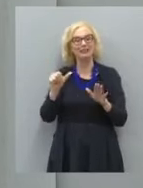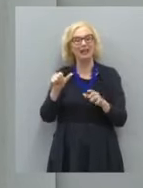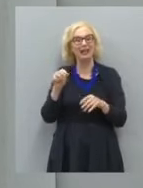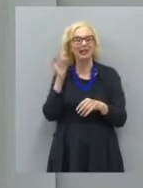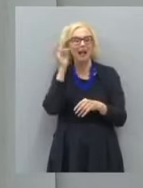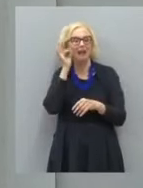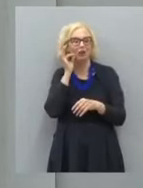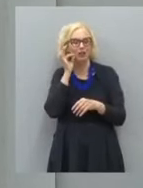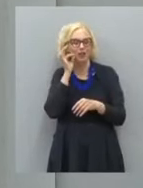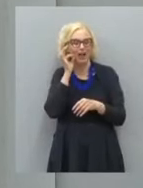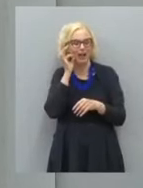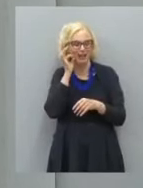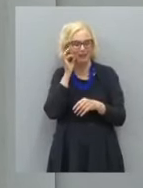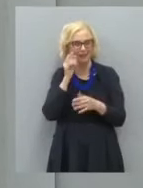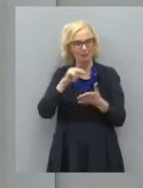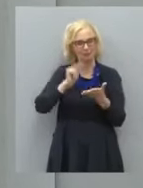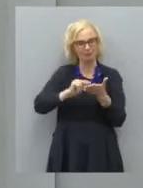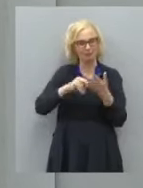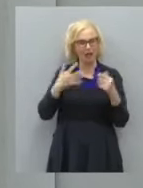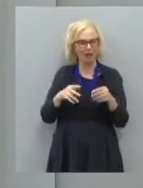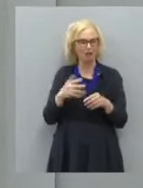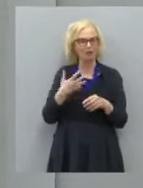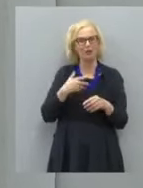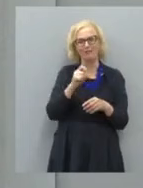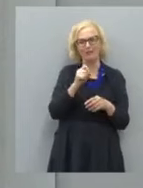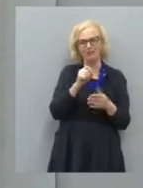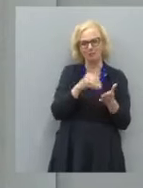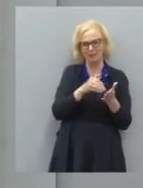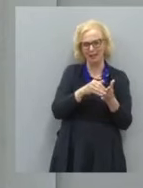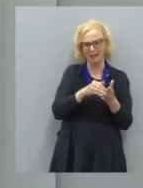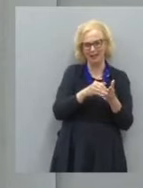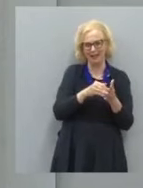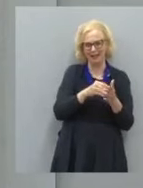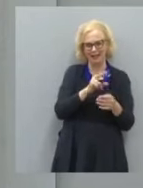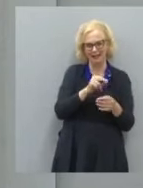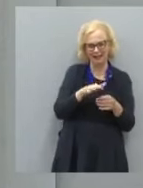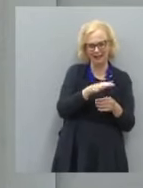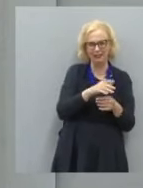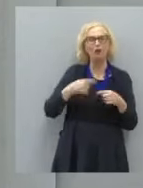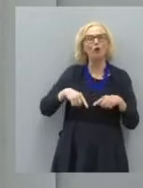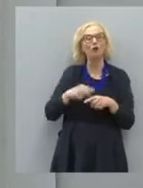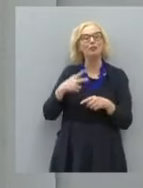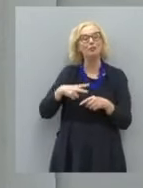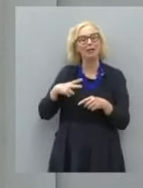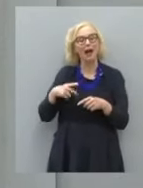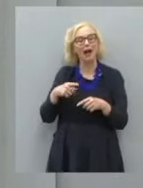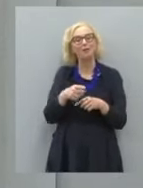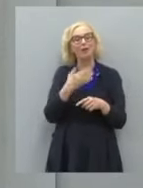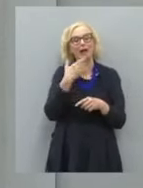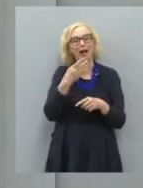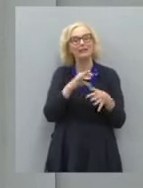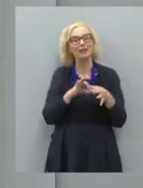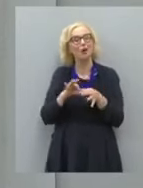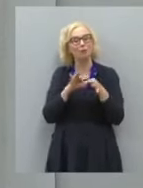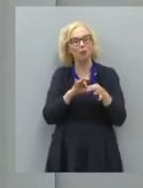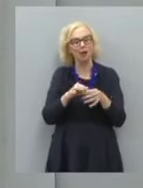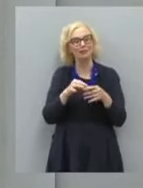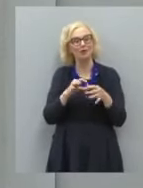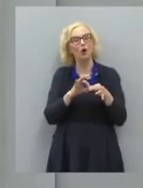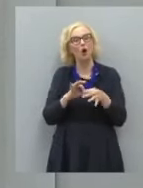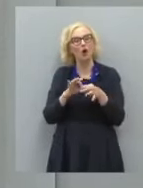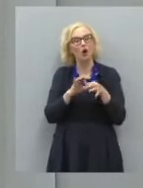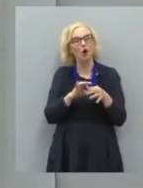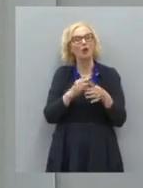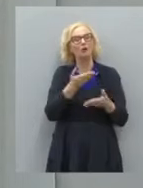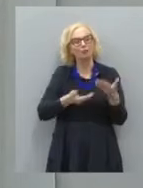su 20.000 che ci sono in trentino e quindi speriamo veramente che la collaborazione che abbiamo stipulato con i